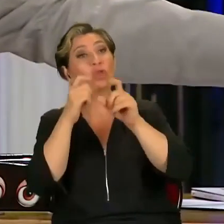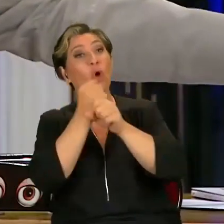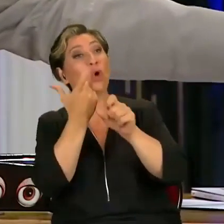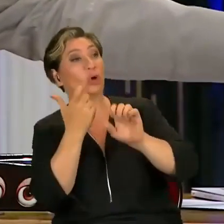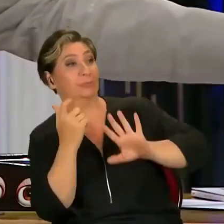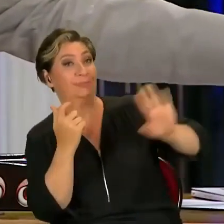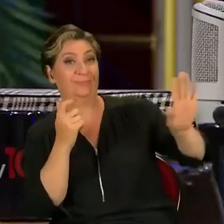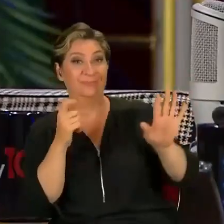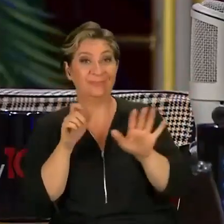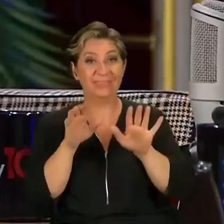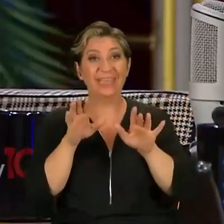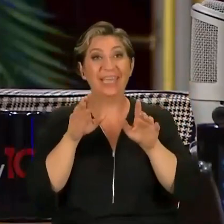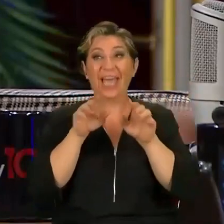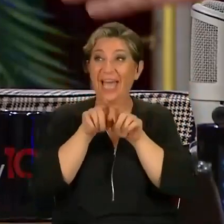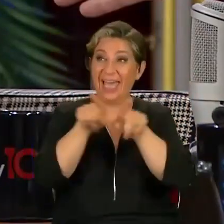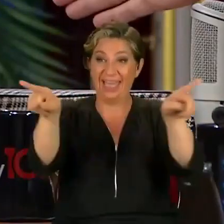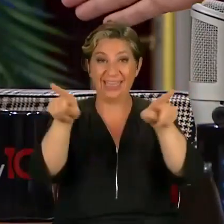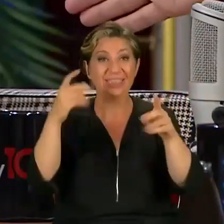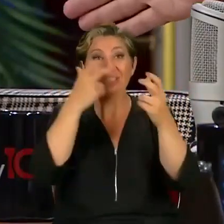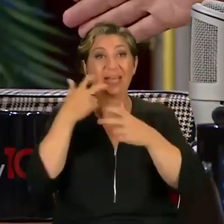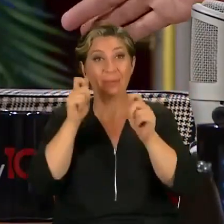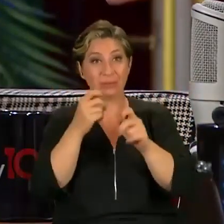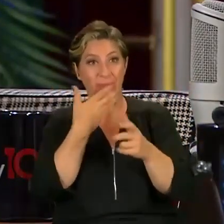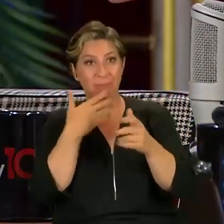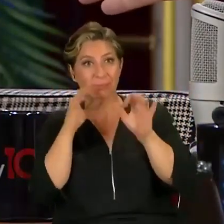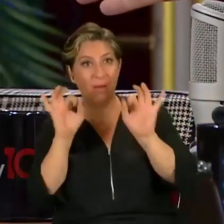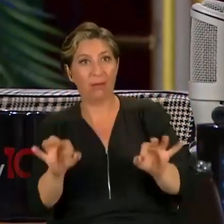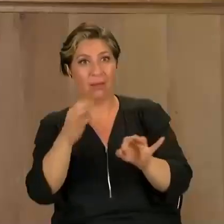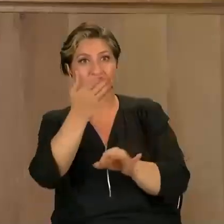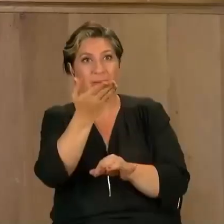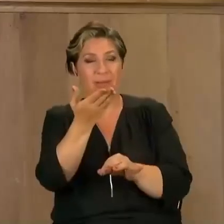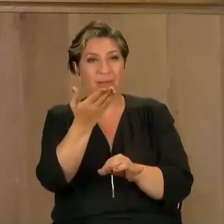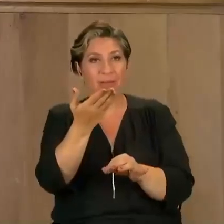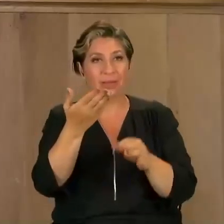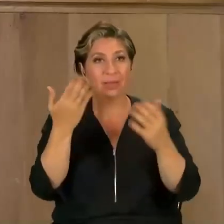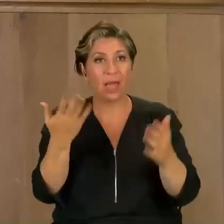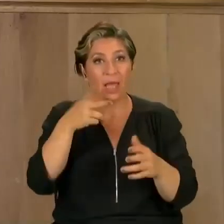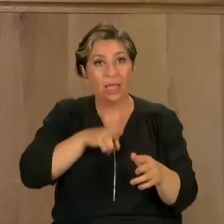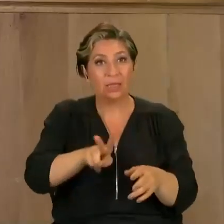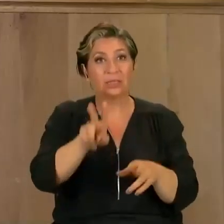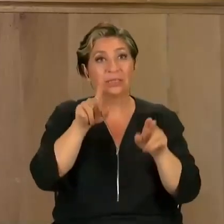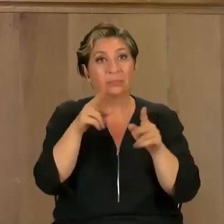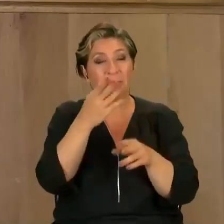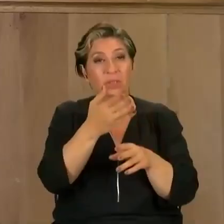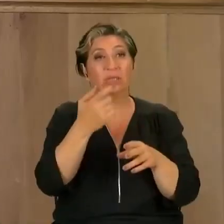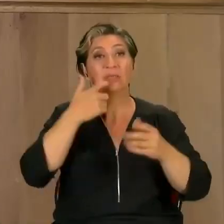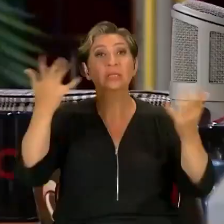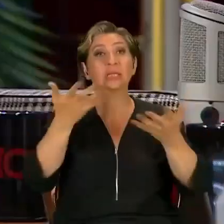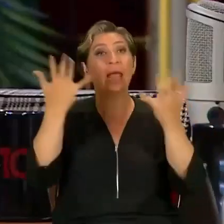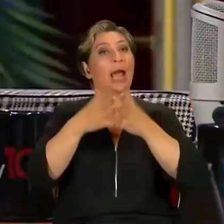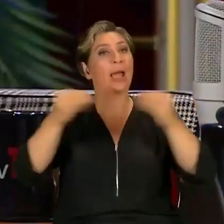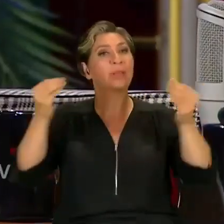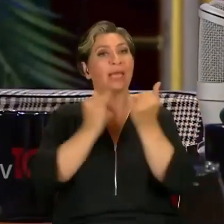Doğu'da çıkartacağım. Nüket Duru olarak çıkartamaz mıyım? Vallahi olur. Yahu ikiz gibi değiller mi? Yıllar